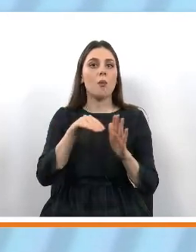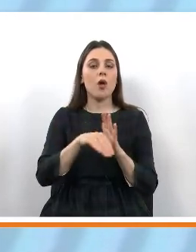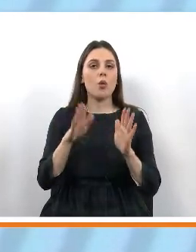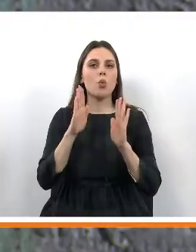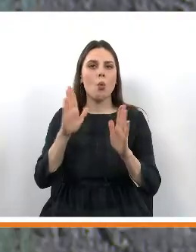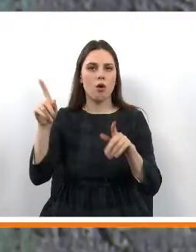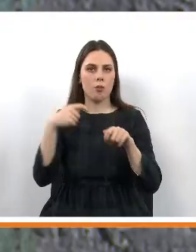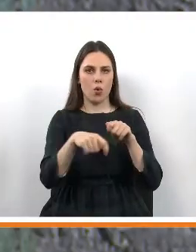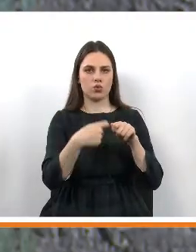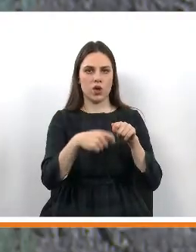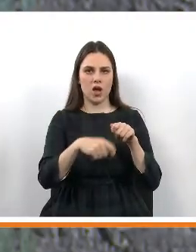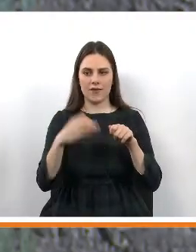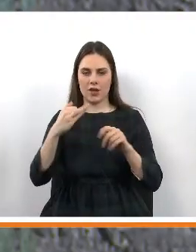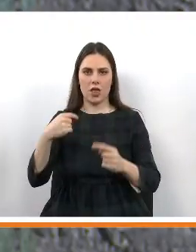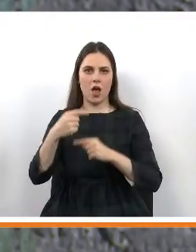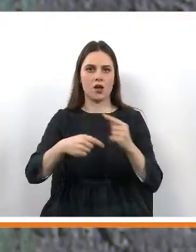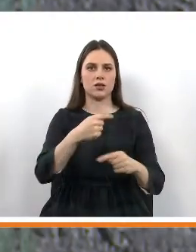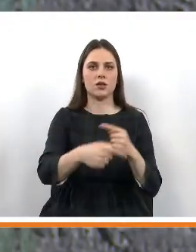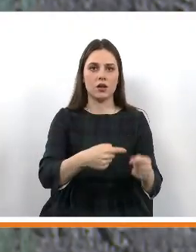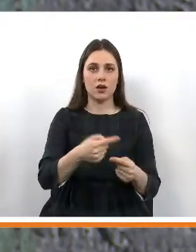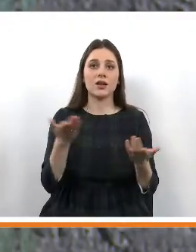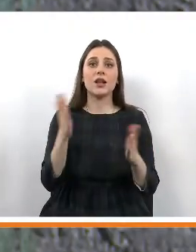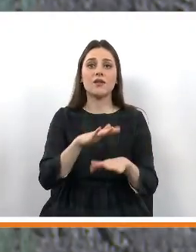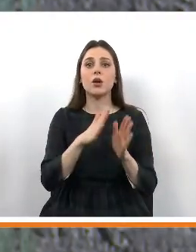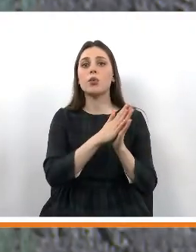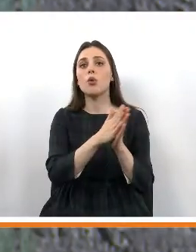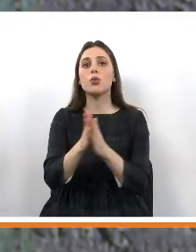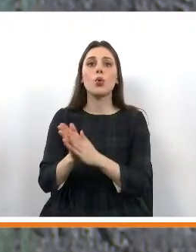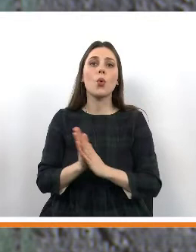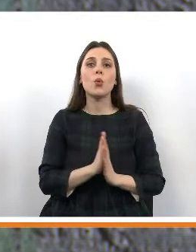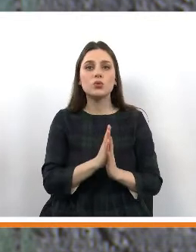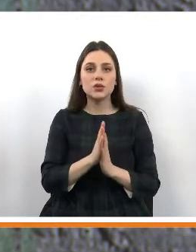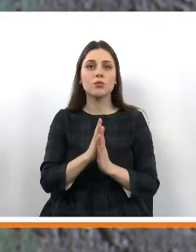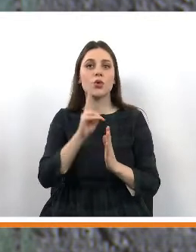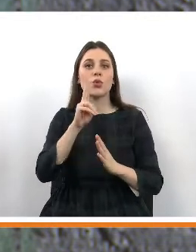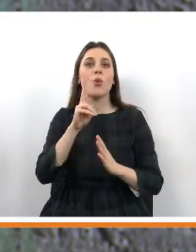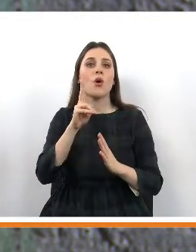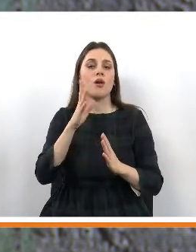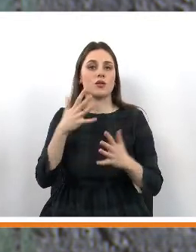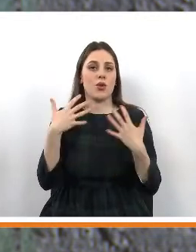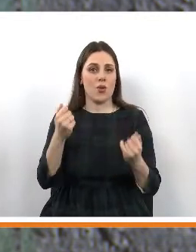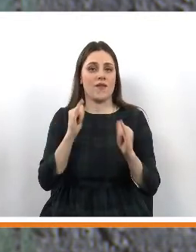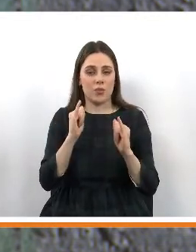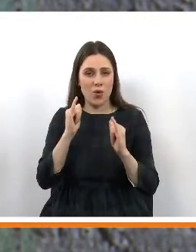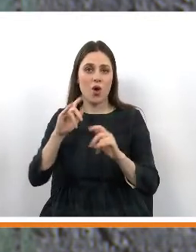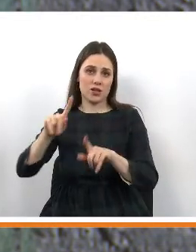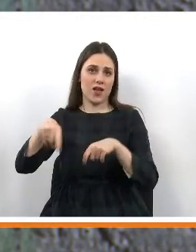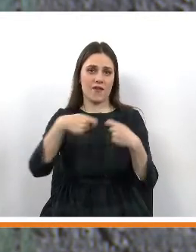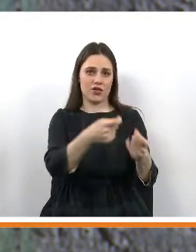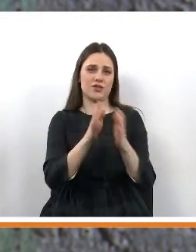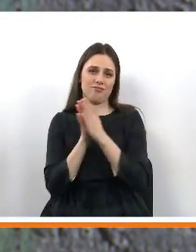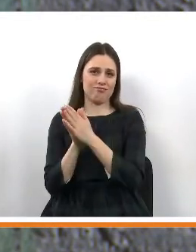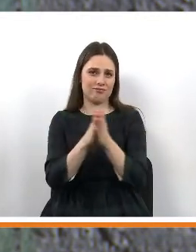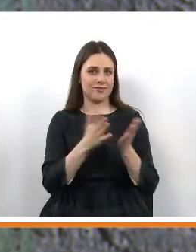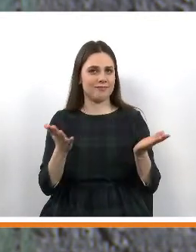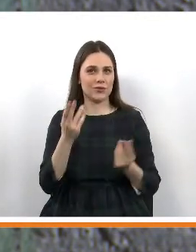пожертвование и наследование. Давайте попросим людей, у которых плохо со здоровьем, завещание составить для того, чтобы пополнить целевой капитал. Да,